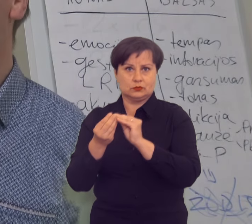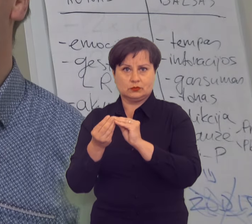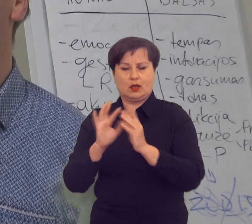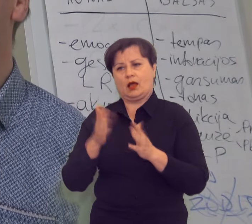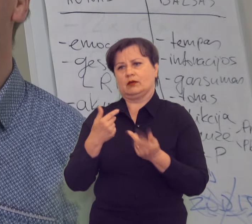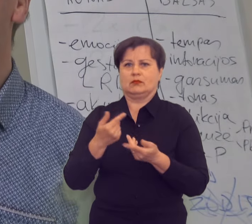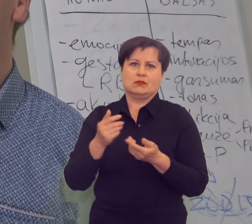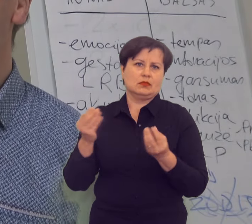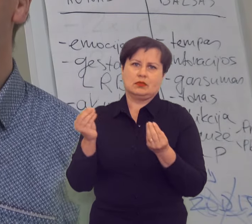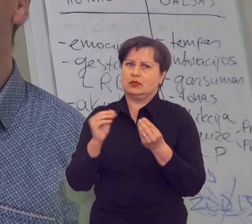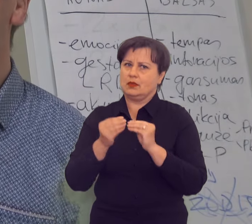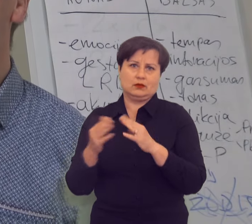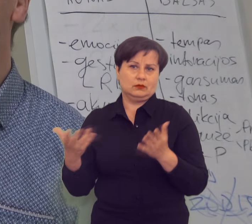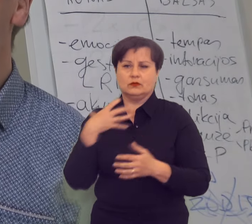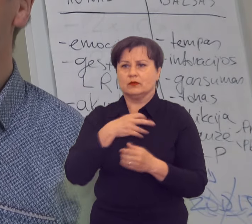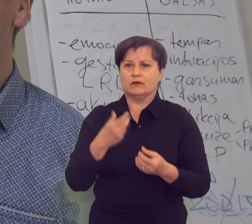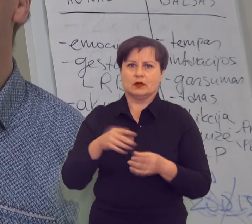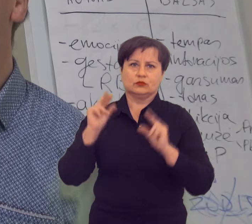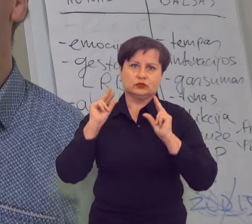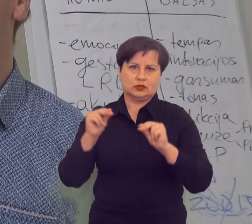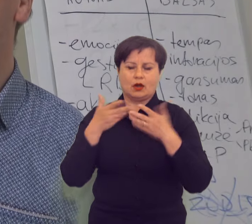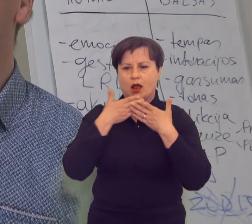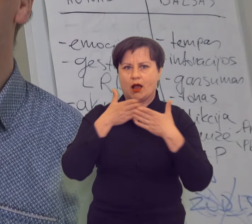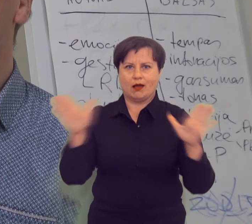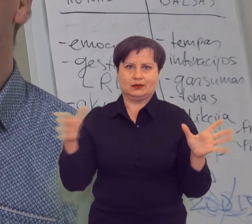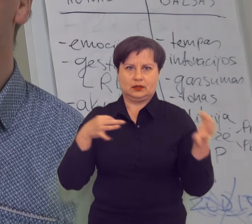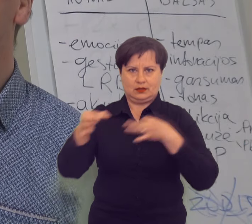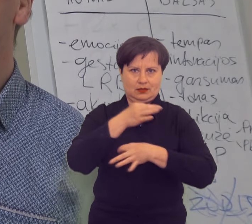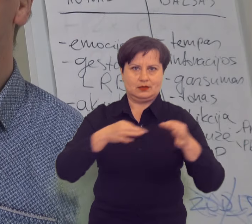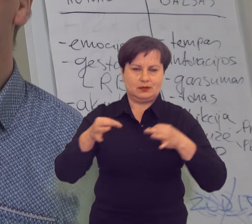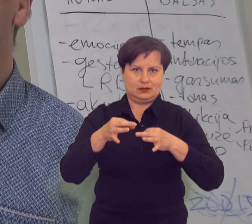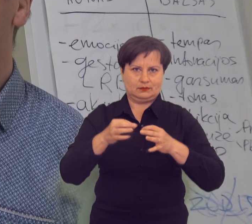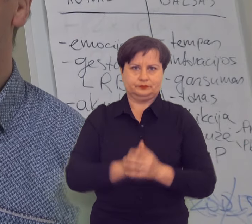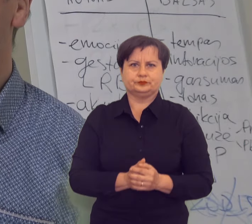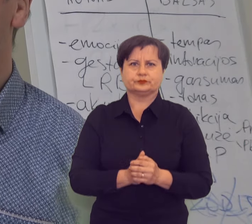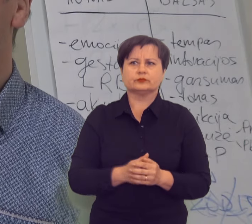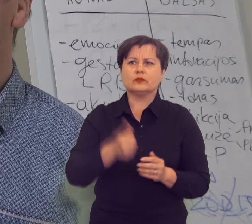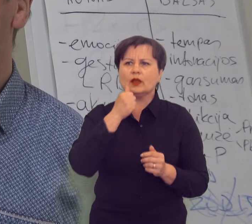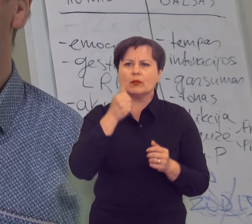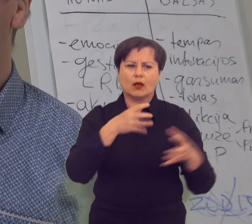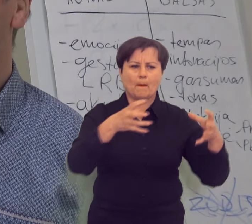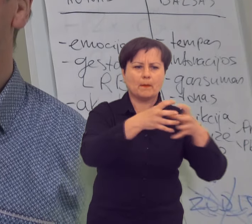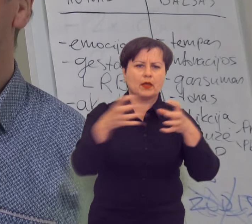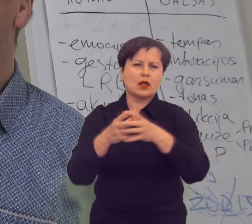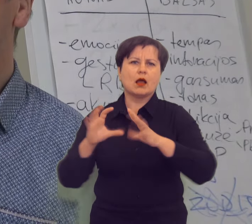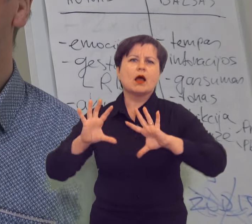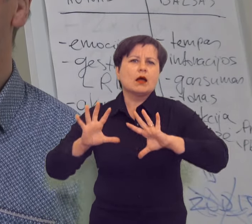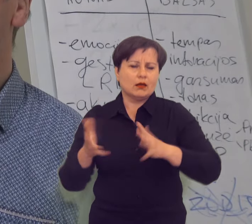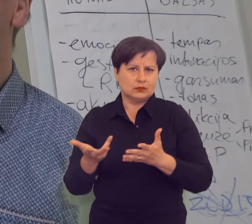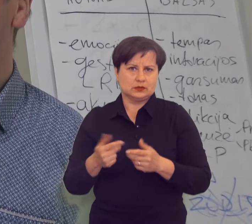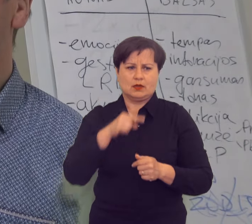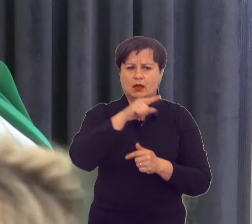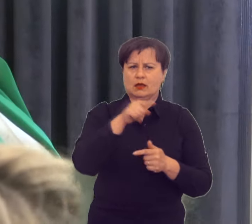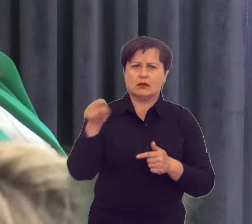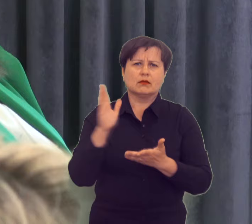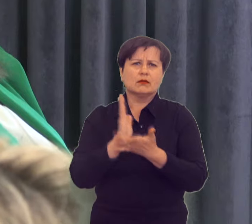čia irgi geras rezultatas. Svarbu, kad būtų sąžiningas, atviras dialogas. Ir kaip dažnai tenka bendruomenėse, iš tikrųjų, kurios